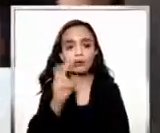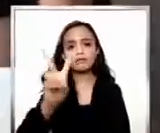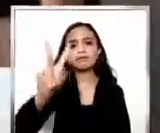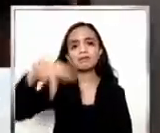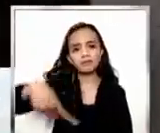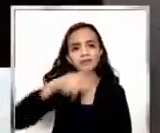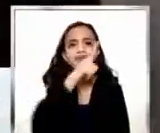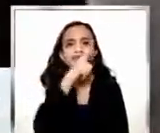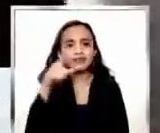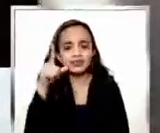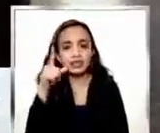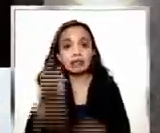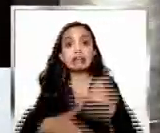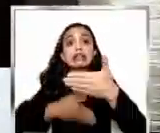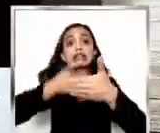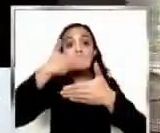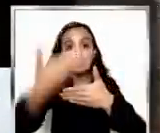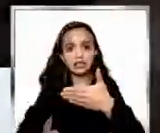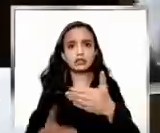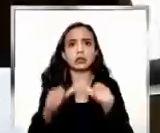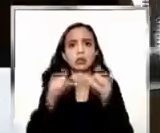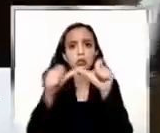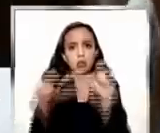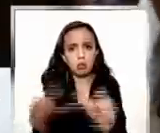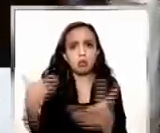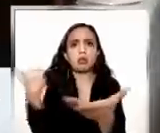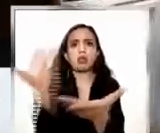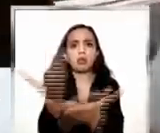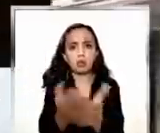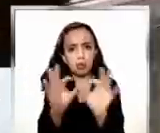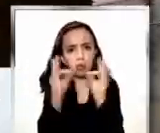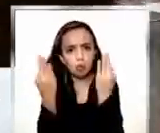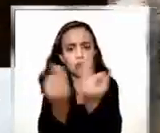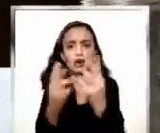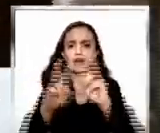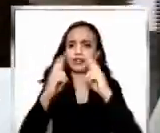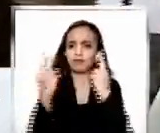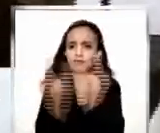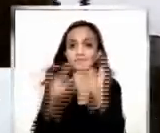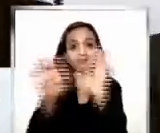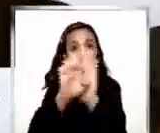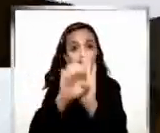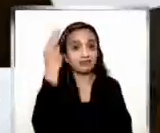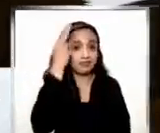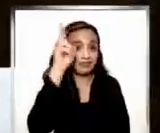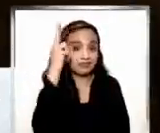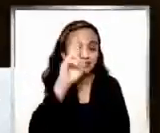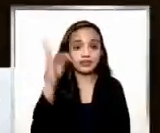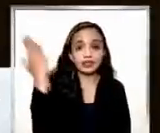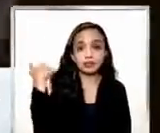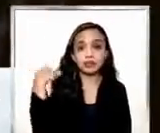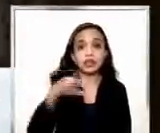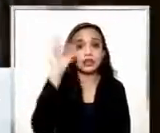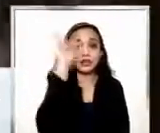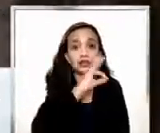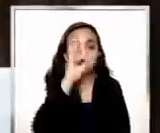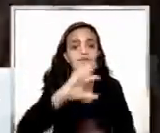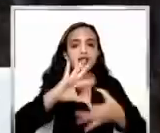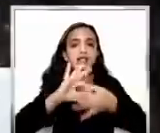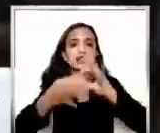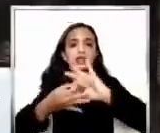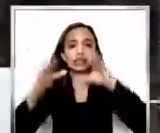Sunod-sunod din ang dating ng kanilang mga kaanak gaya ng uncle nilang si dating Philippine Olympic Committee President Peping